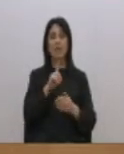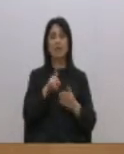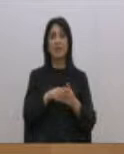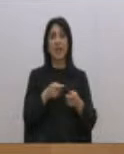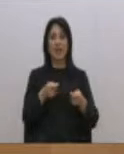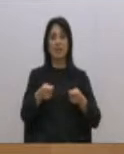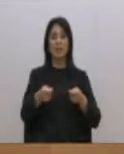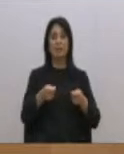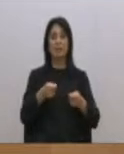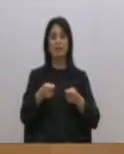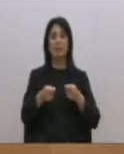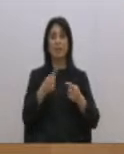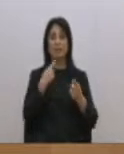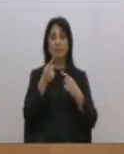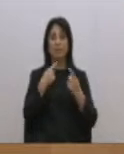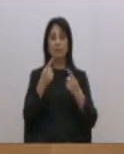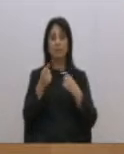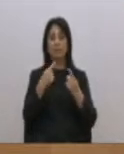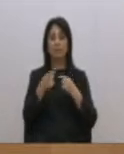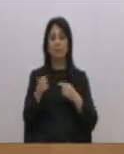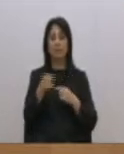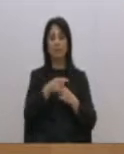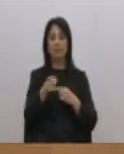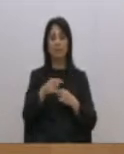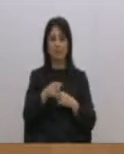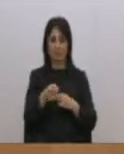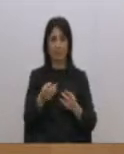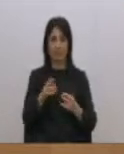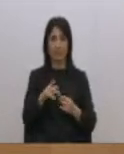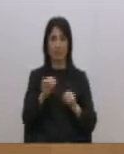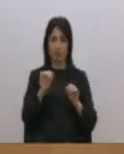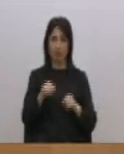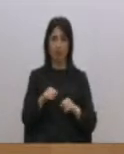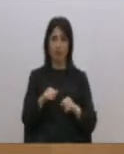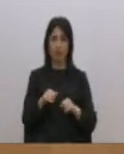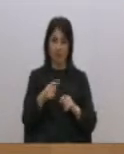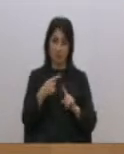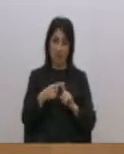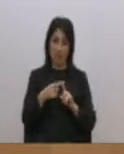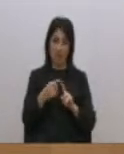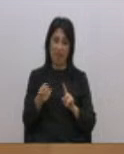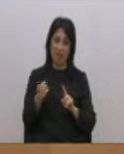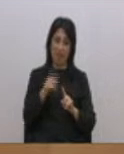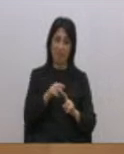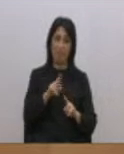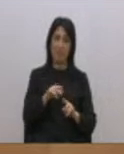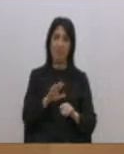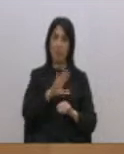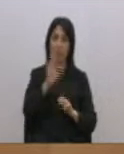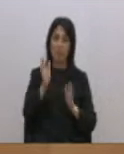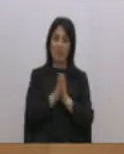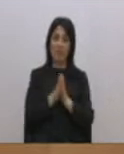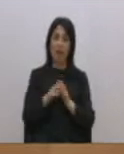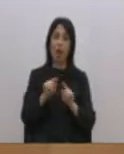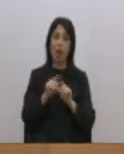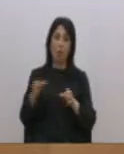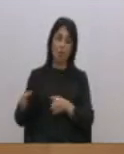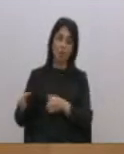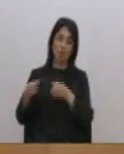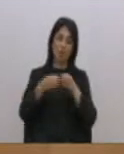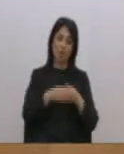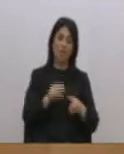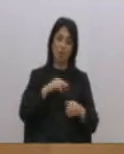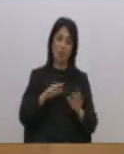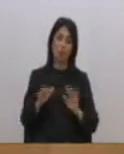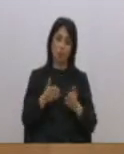zeai, repta opoziția și mola para că bisa șoale, vas și să zlo da de bitișe de copilul, cu demtele opoziția și emosul o samușa